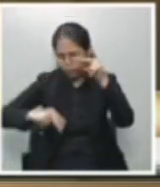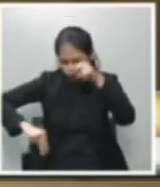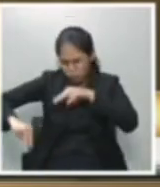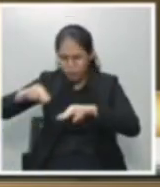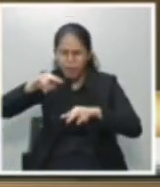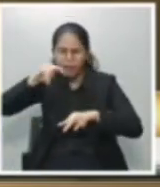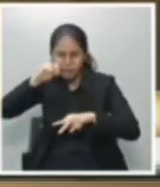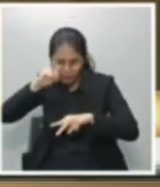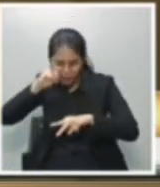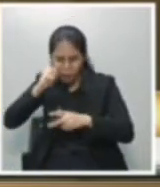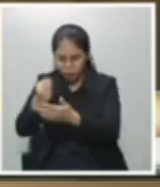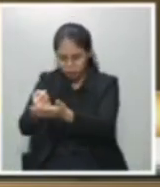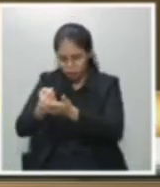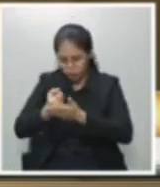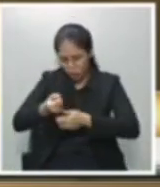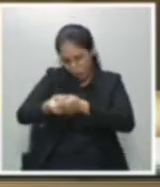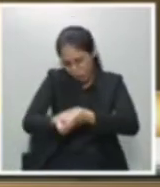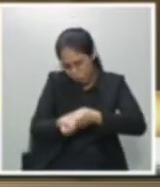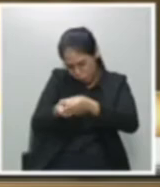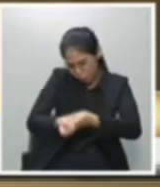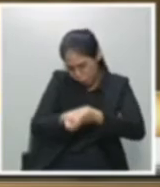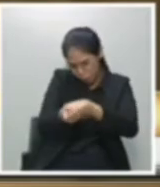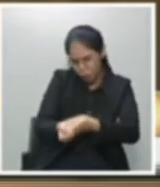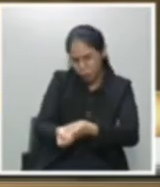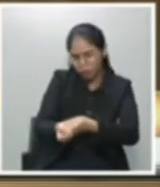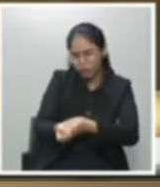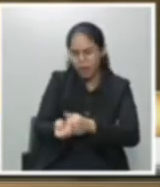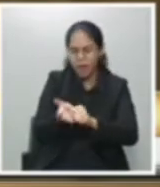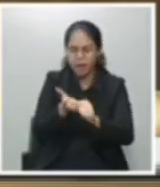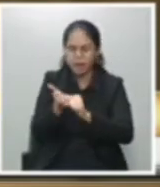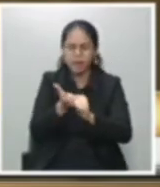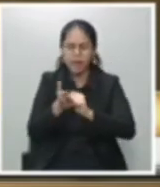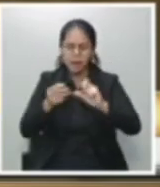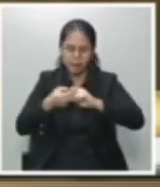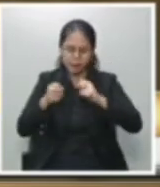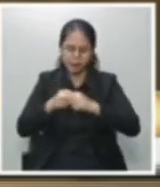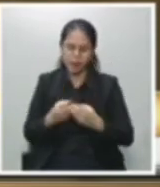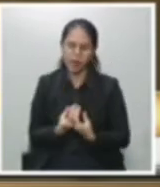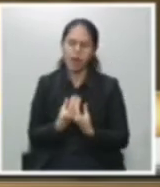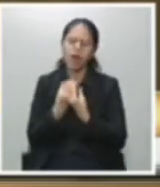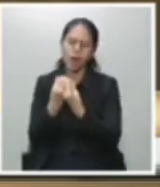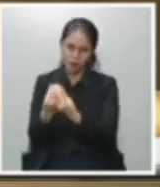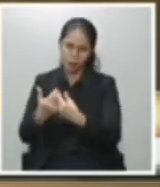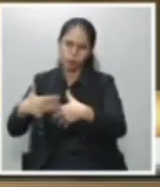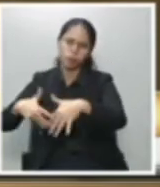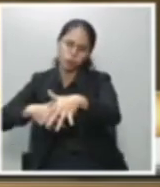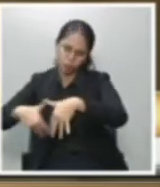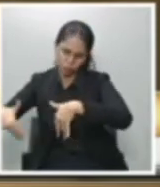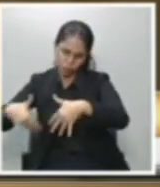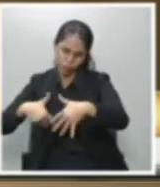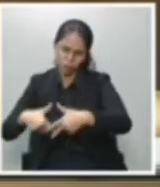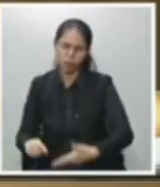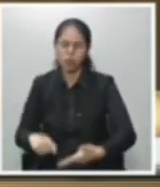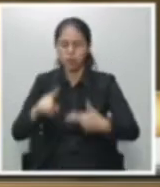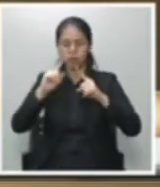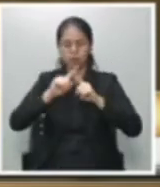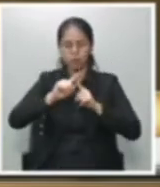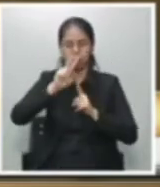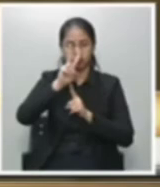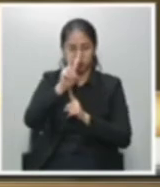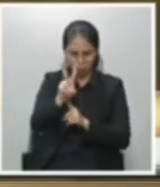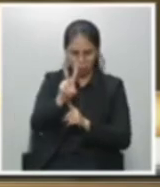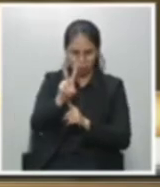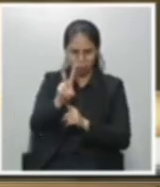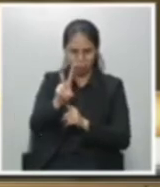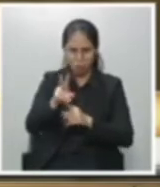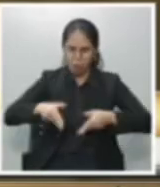ดลอกเพื่อแก้ไขปัญหาความเดือดร้อนให้กับพี่น้องประชาชนด้วยค่ะเรื่องที่2ถนนลูกลังไม่เคยได้รับ